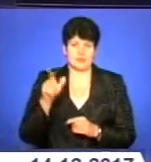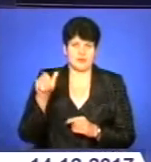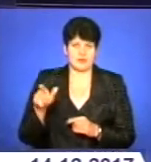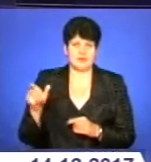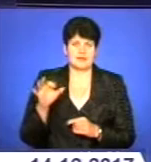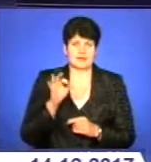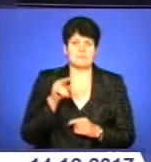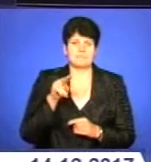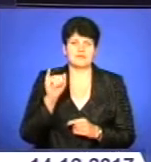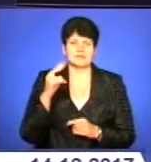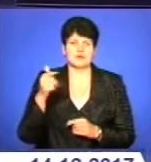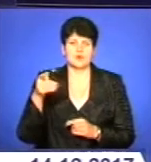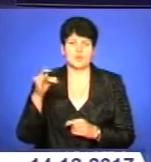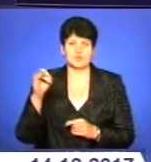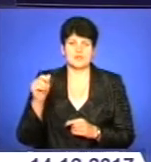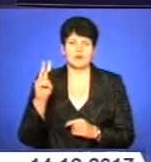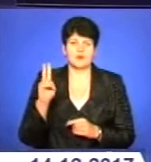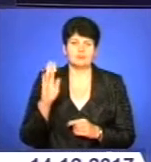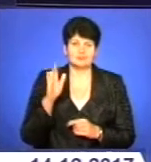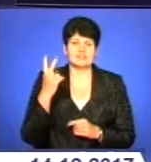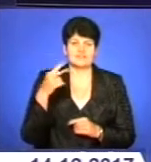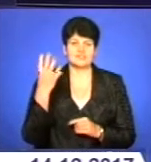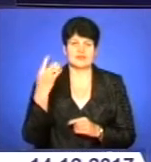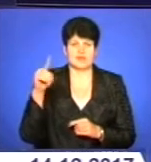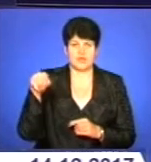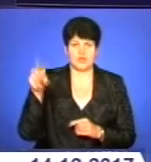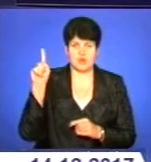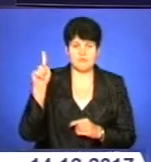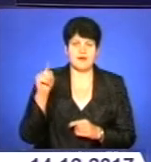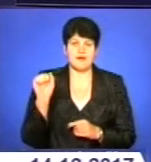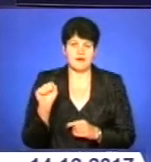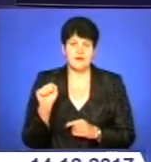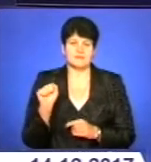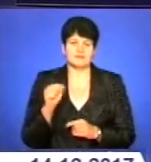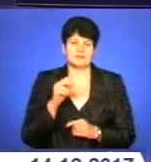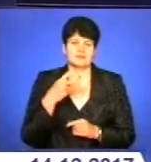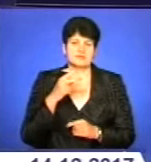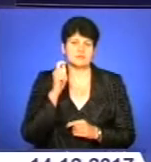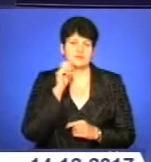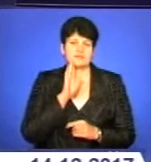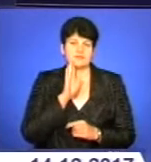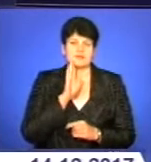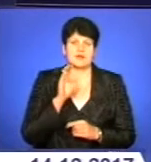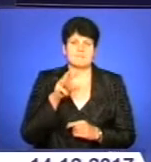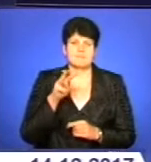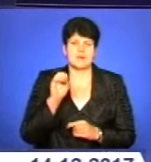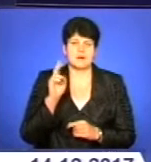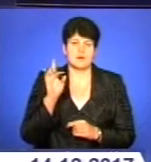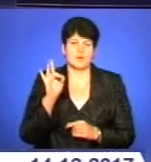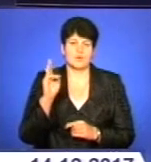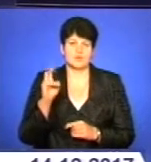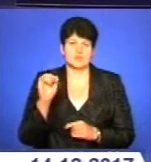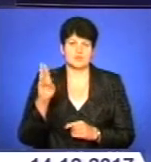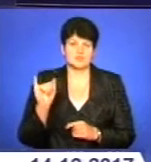Олена Підгрушна стартує під 24-м номером, а 21-річна тернополянка Анастасія Меркушина гонку проведе під